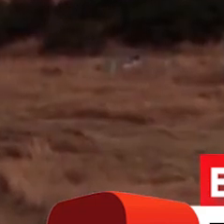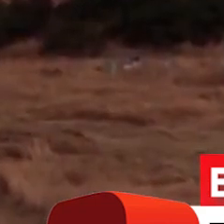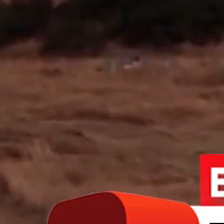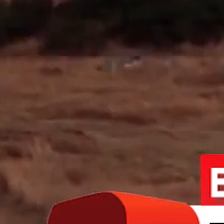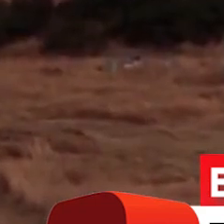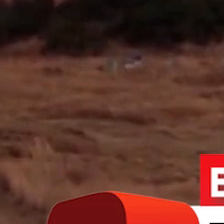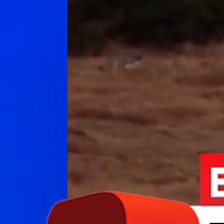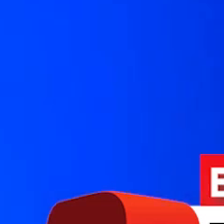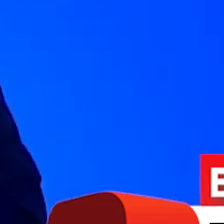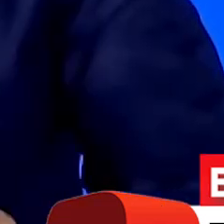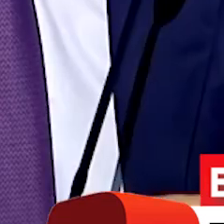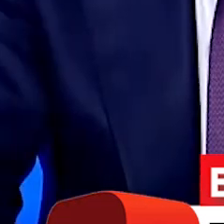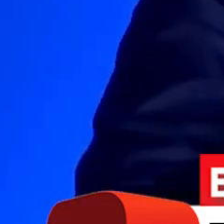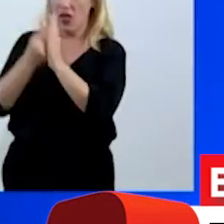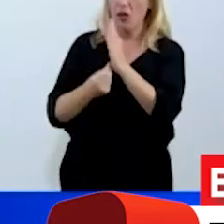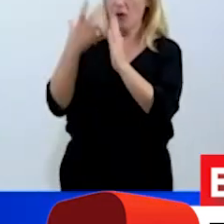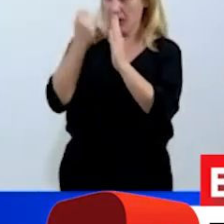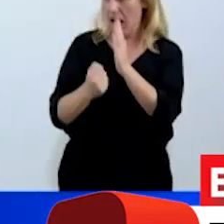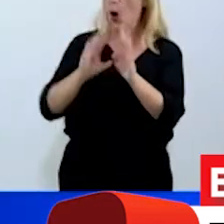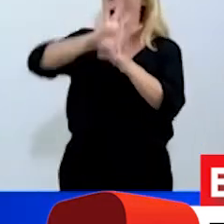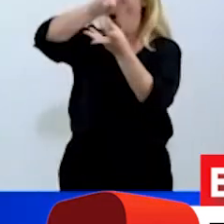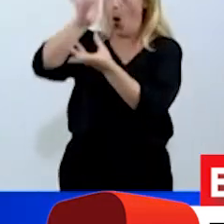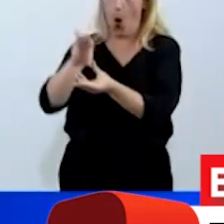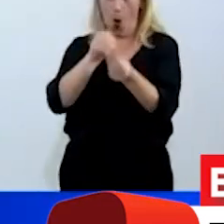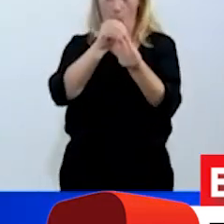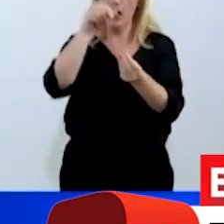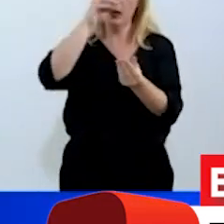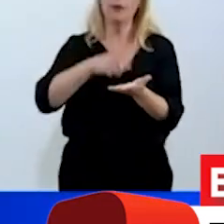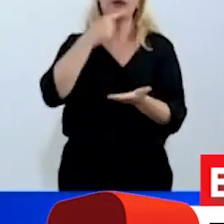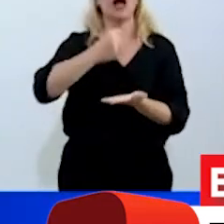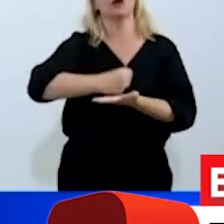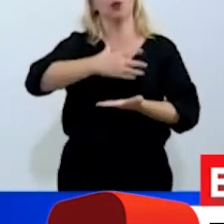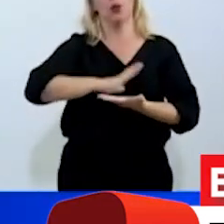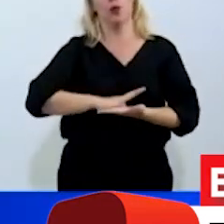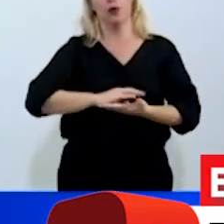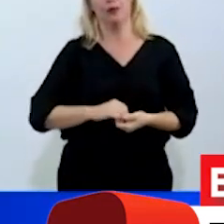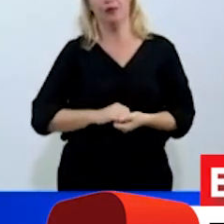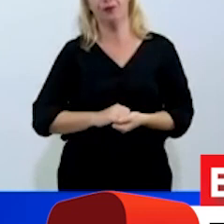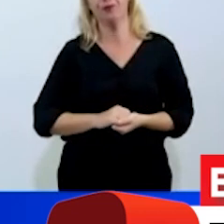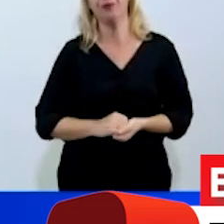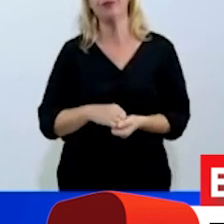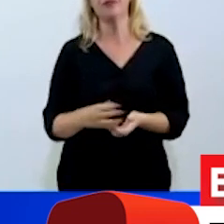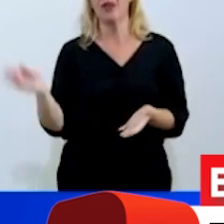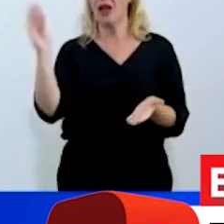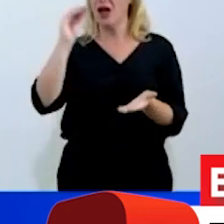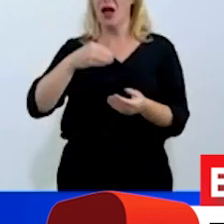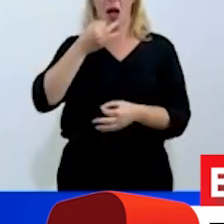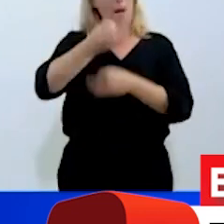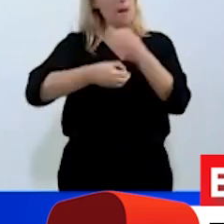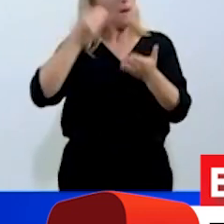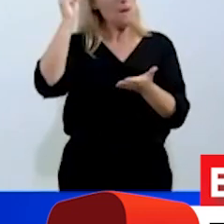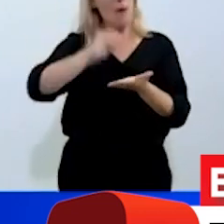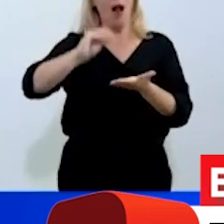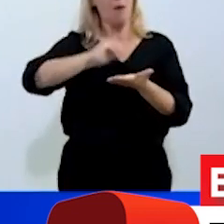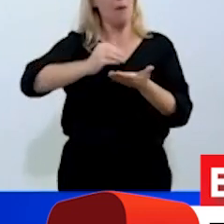κυβέρνηση διαφωνούσε ο πρωθυπουργός είπε ότι όταν επισκέφτηκε τον έβρο είδε από κοντά ότι η καταστροφή ήταν μικρότερη από